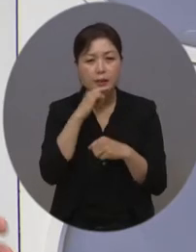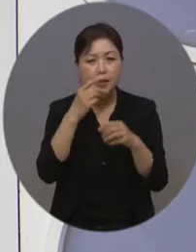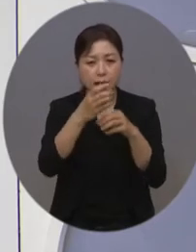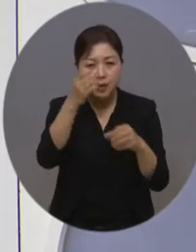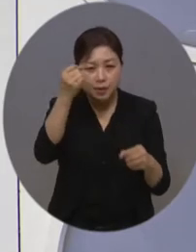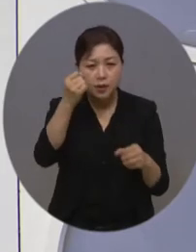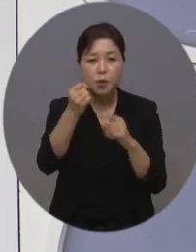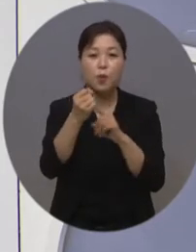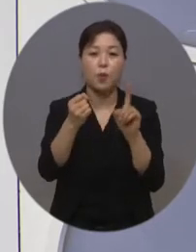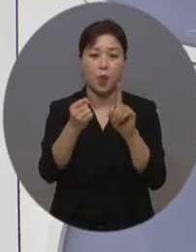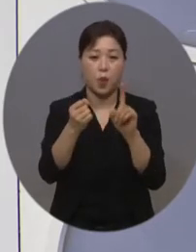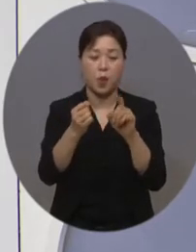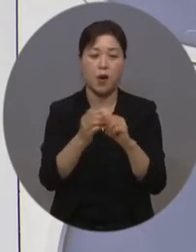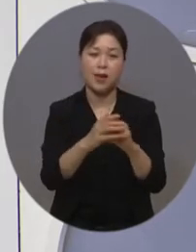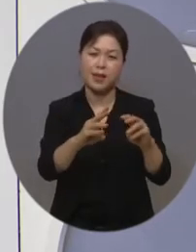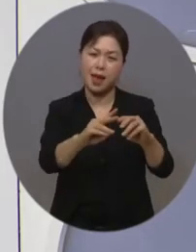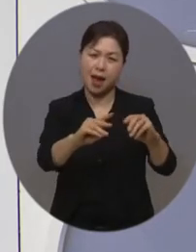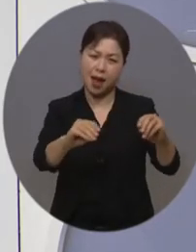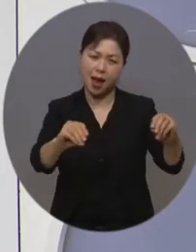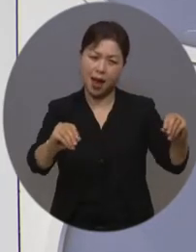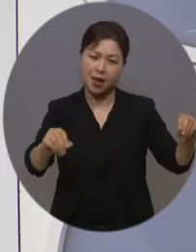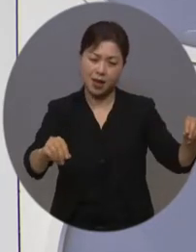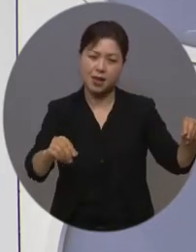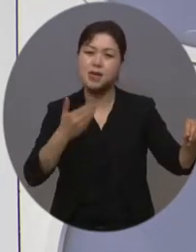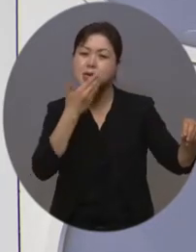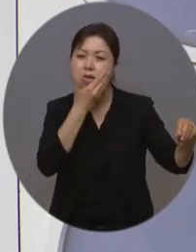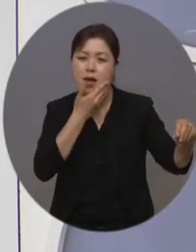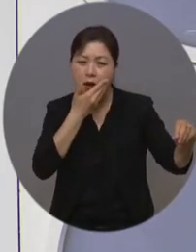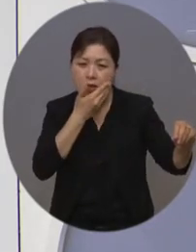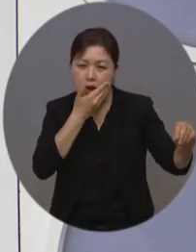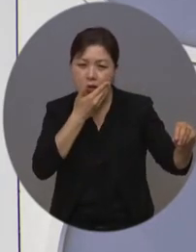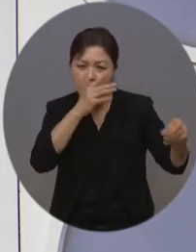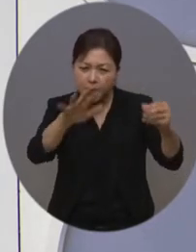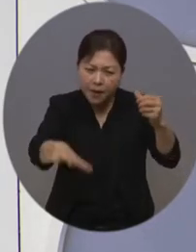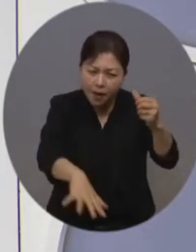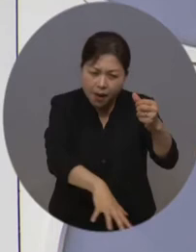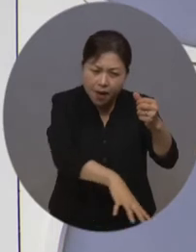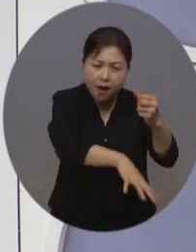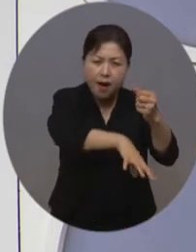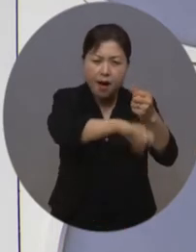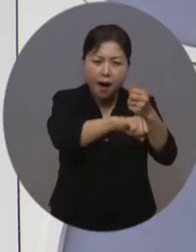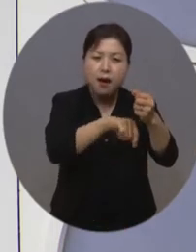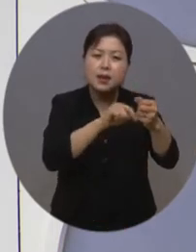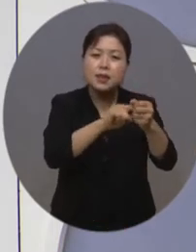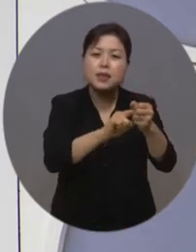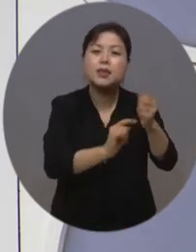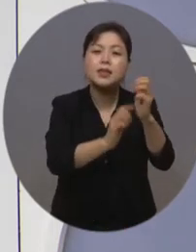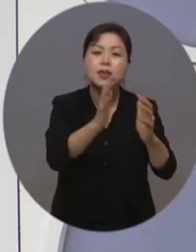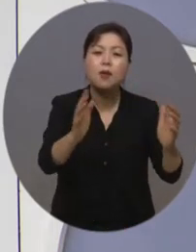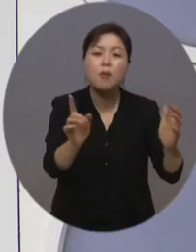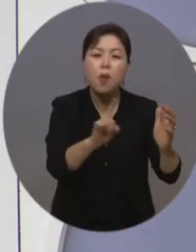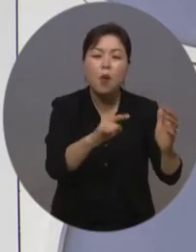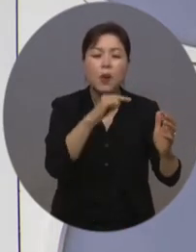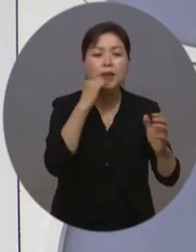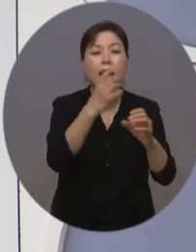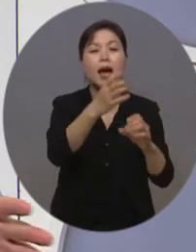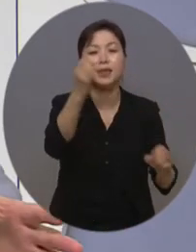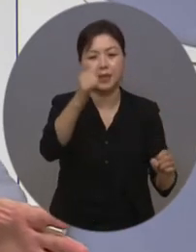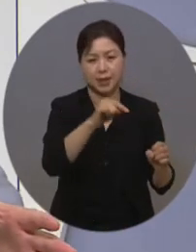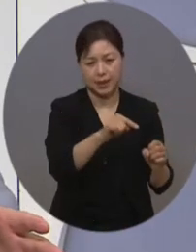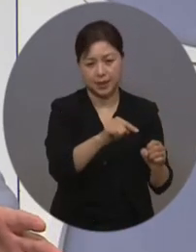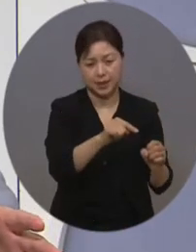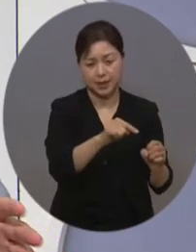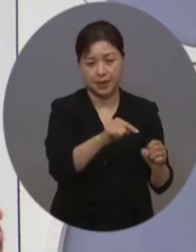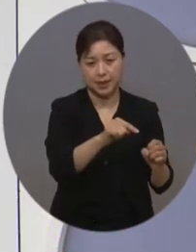우리 땅에서 나는 모든 양분을 다 갖고 있는 채소가 당근이라 그럽니다. 아, 그래요? 그래서 이